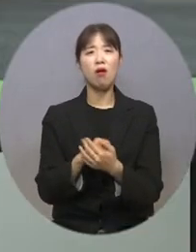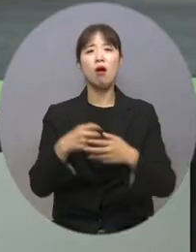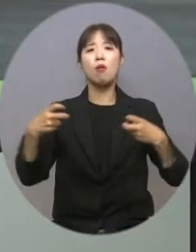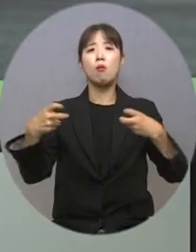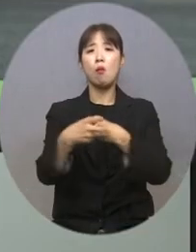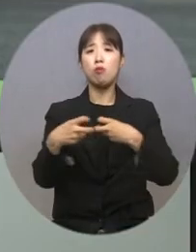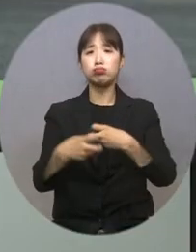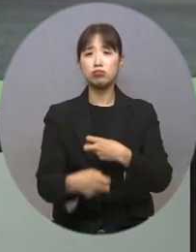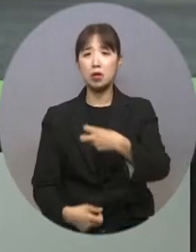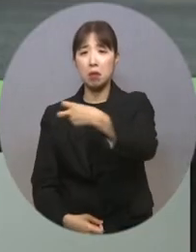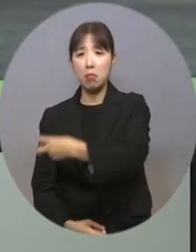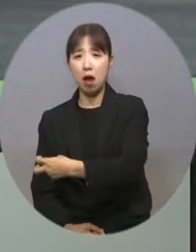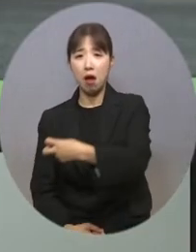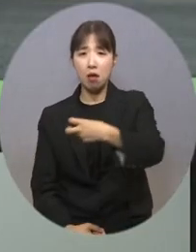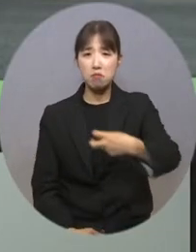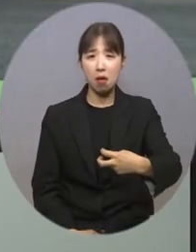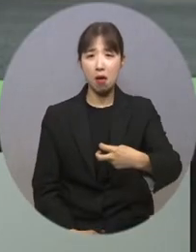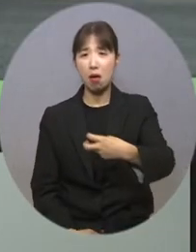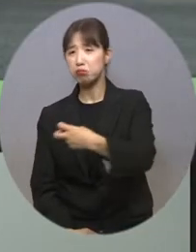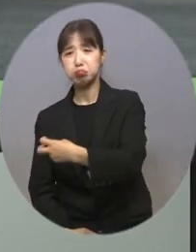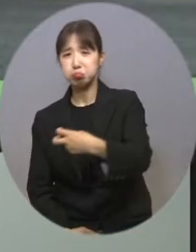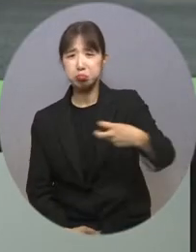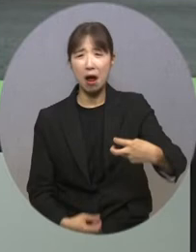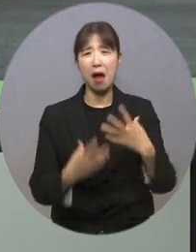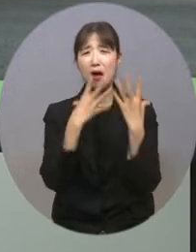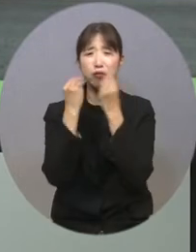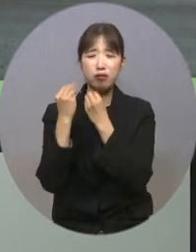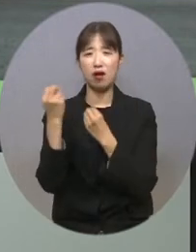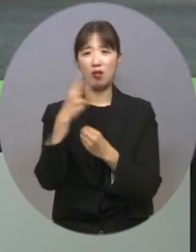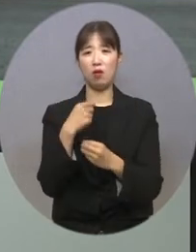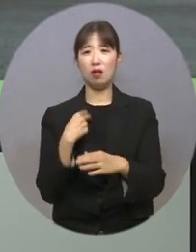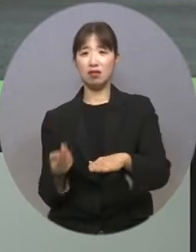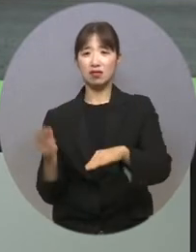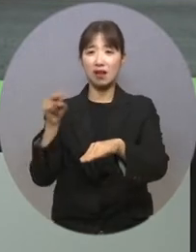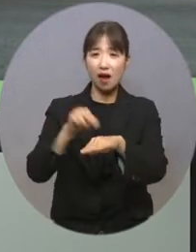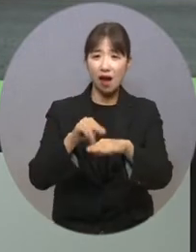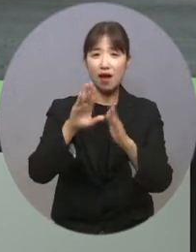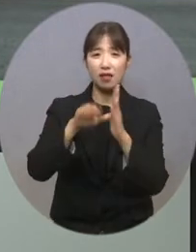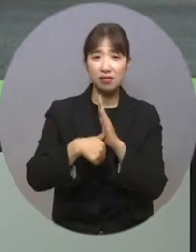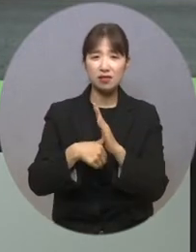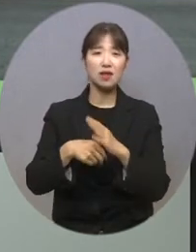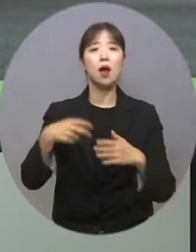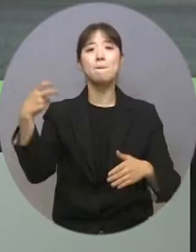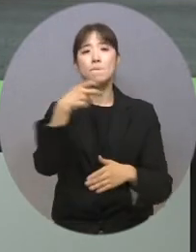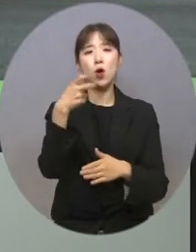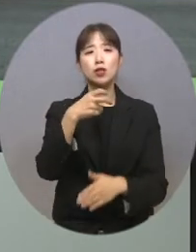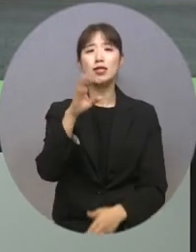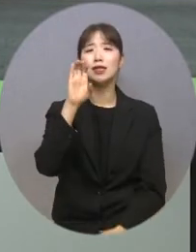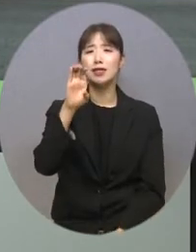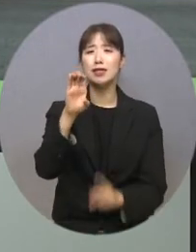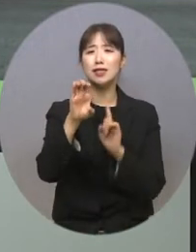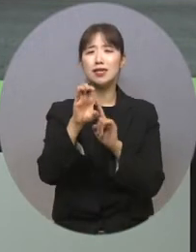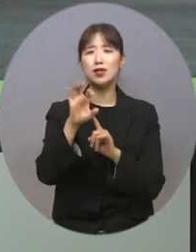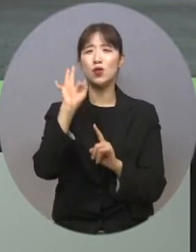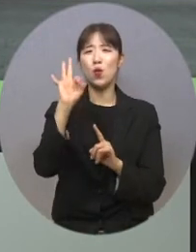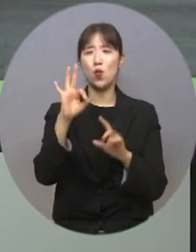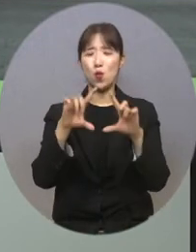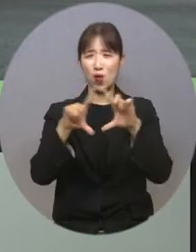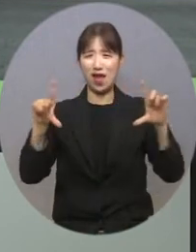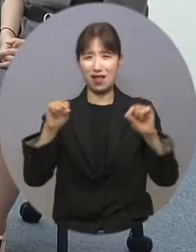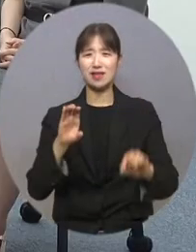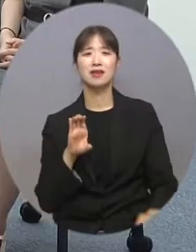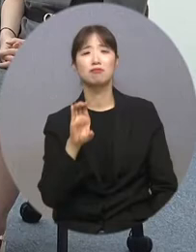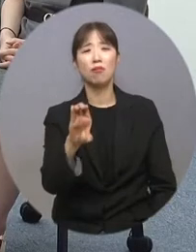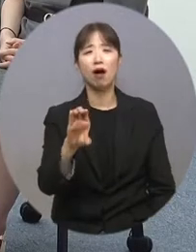어디서 는지도 모르고 탔을 때 요즘에 버스 요금 이렇게 태그를 하잖아요 그렇죠 그